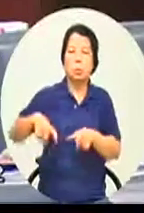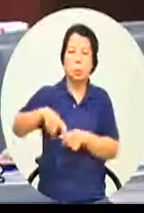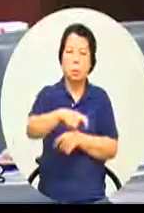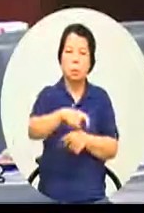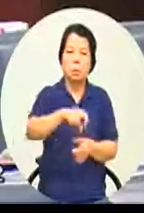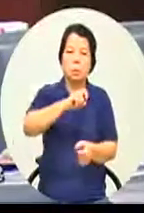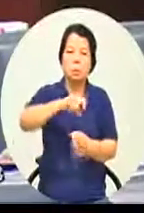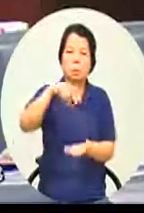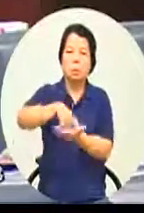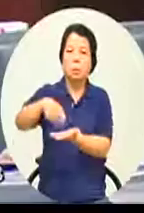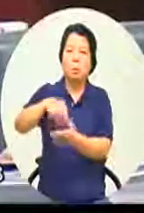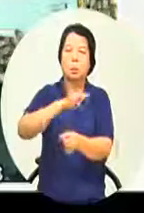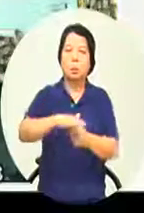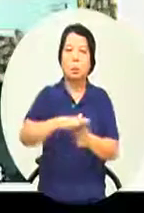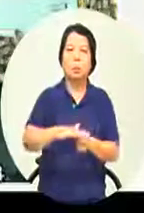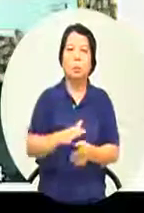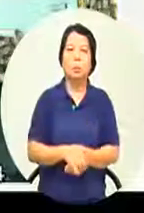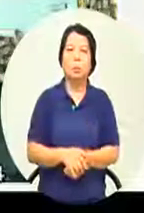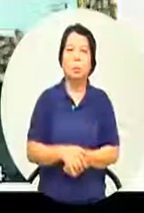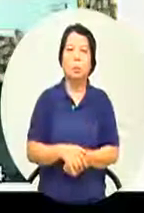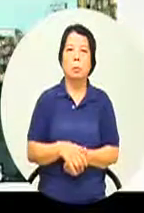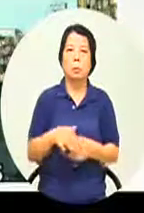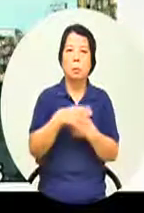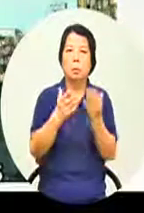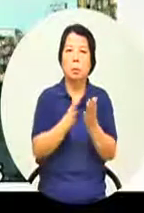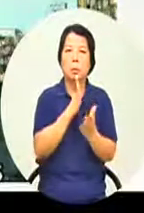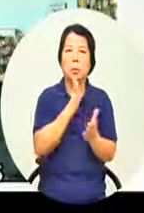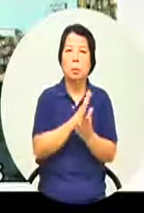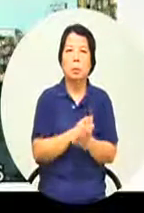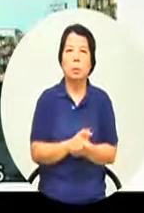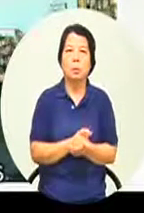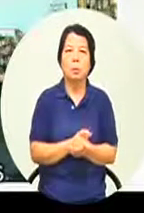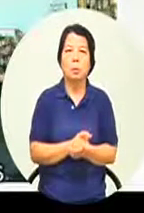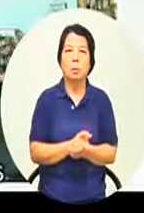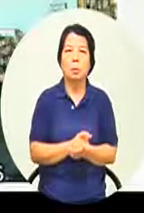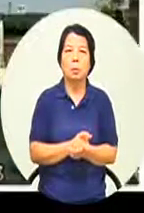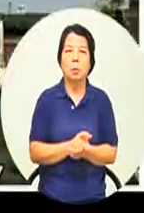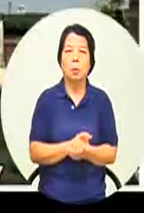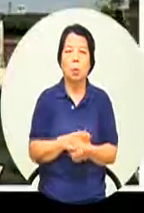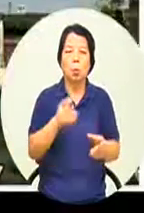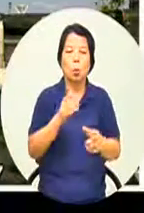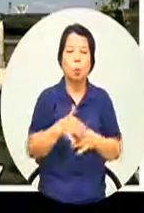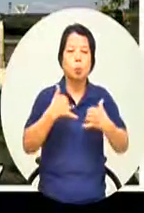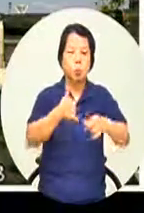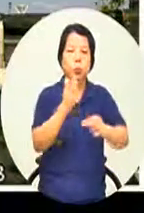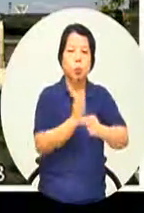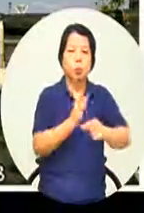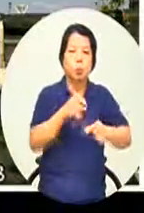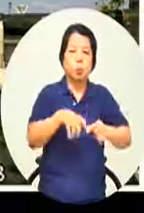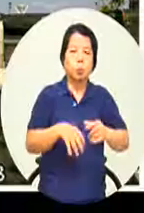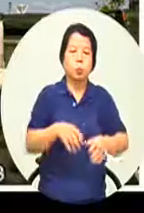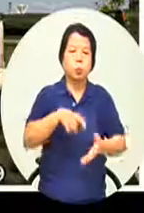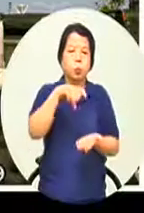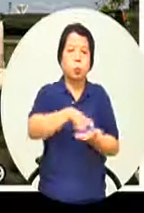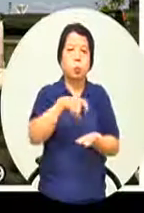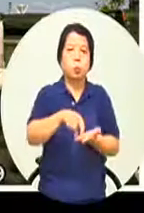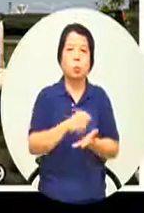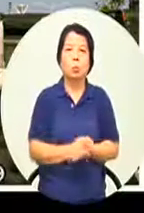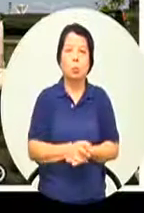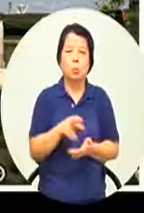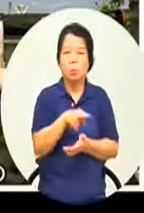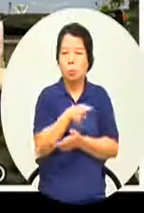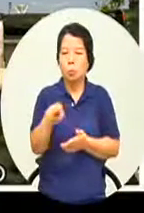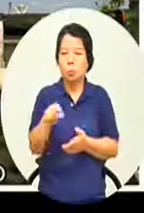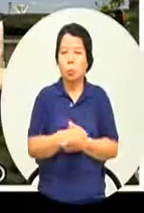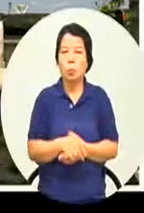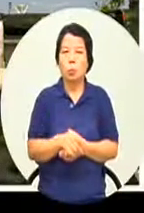在另外一边也都是满满的，包括都已经堵到弄来到路中啊。所以，那我们要再看走到公立